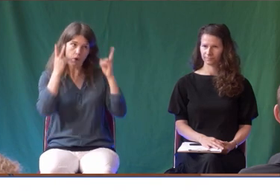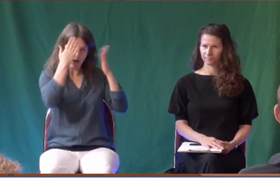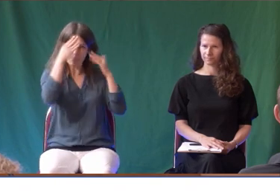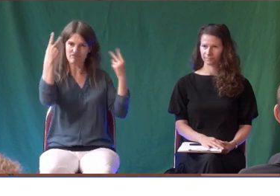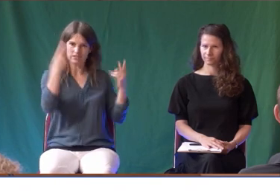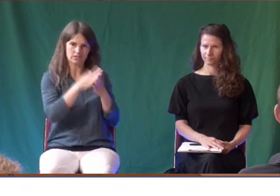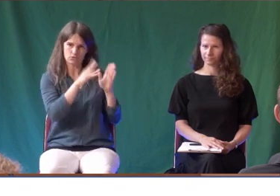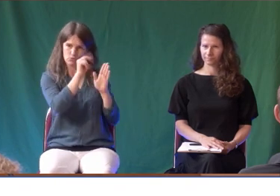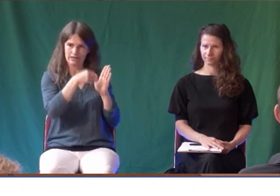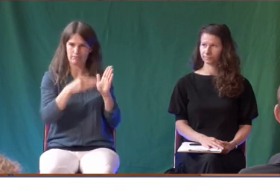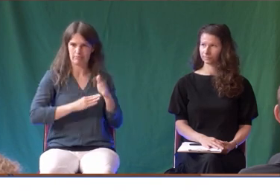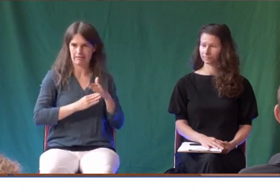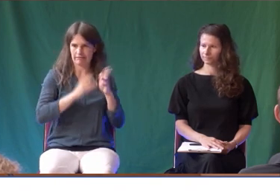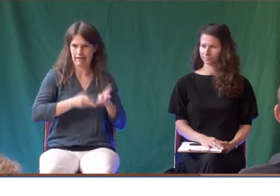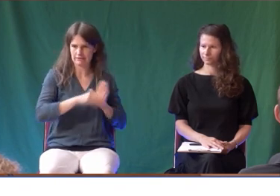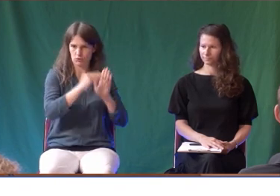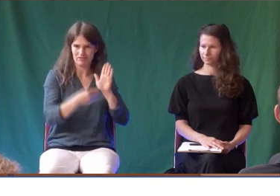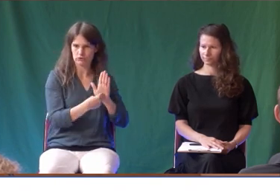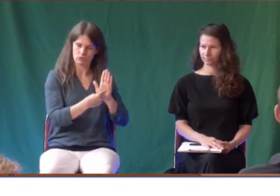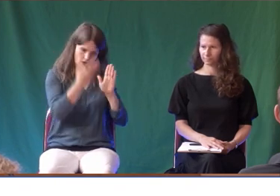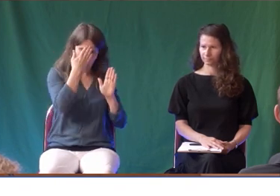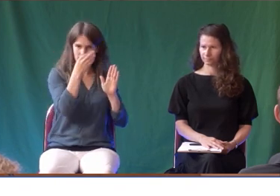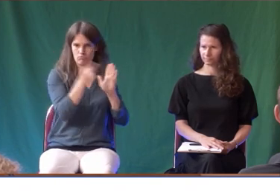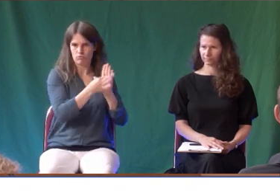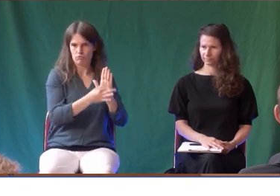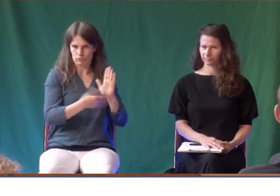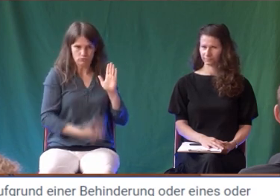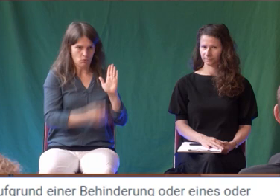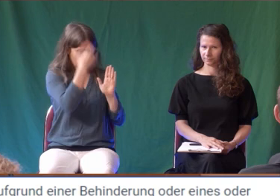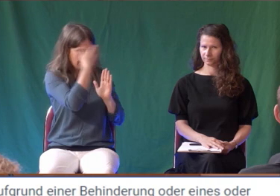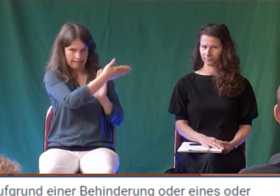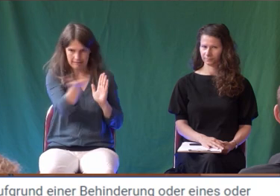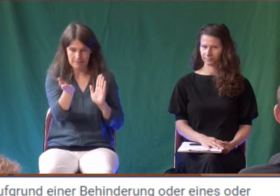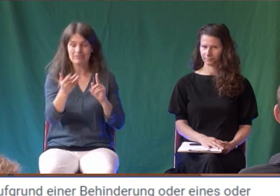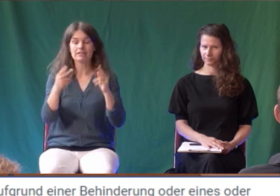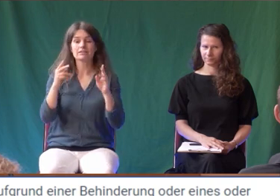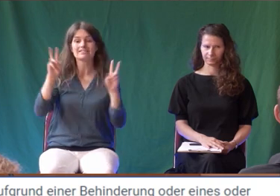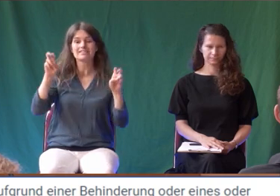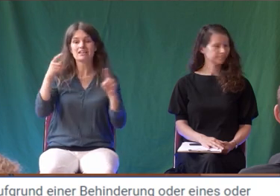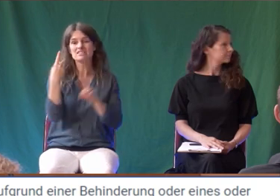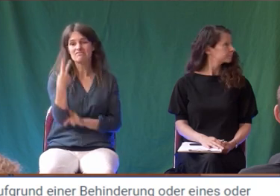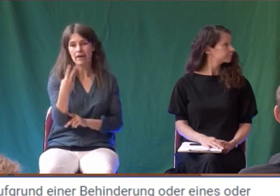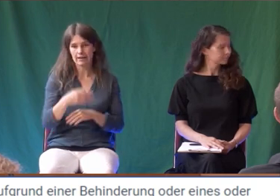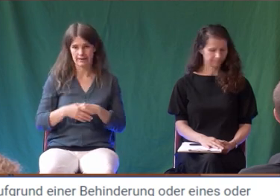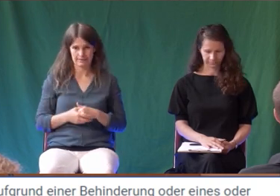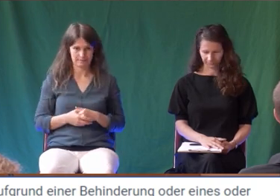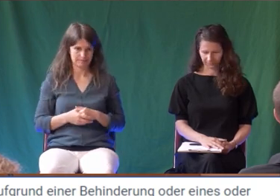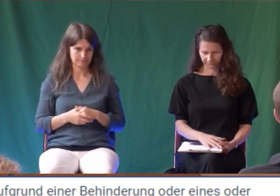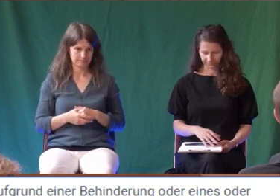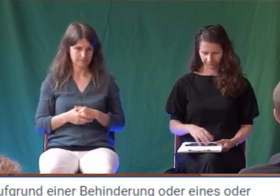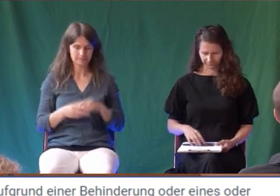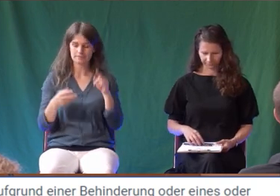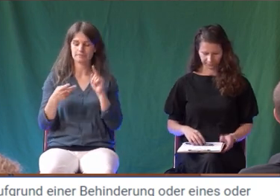der Familie im Sinne der unbehindertenrechtskonvention das zweite Zitat mit dem